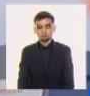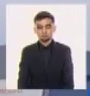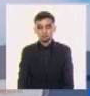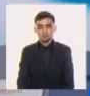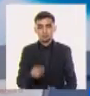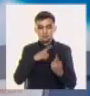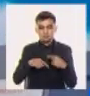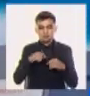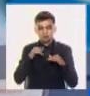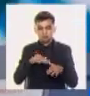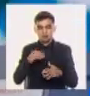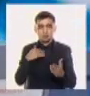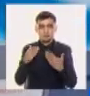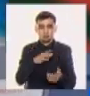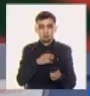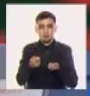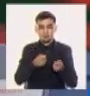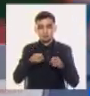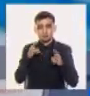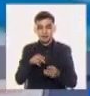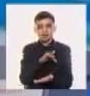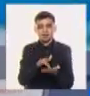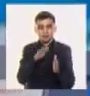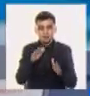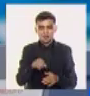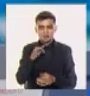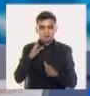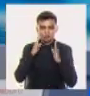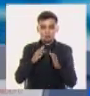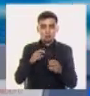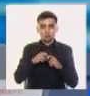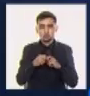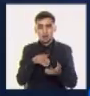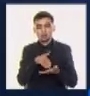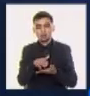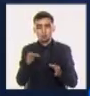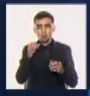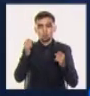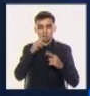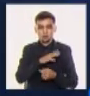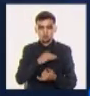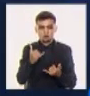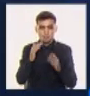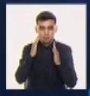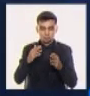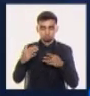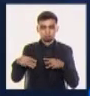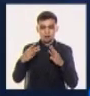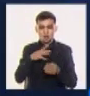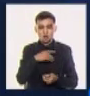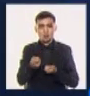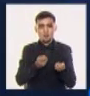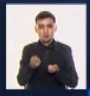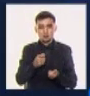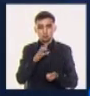Мы решили поговорить с руководителем данного медицинского центра и напрямую узнать причины отказа. И сейчас с нами на прямой связи руководитель